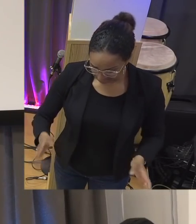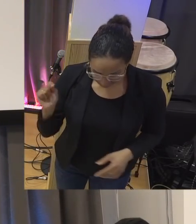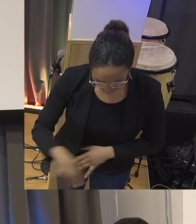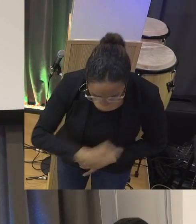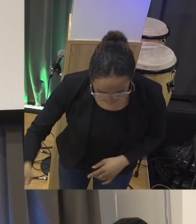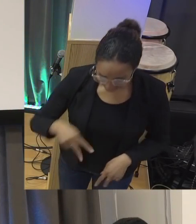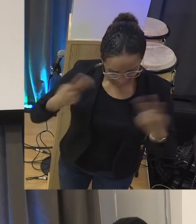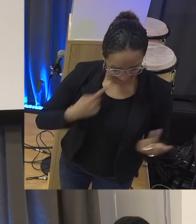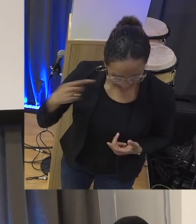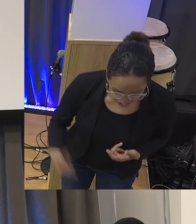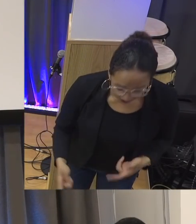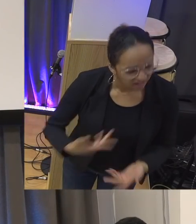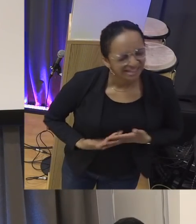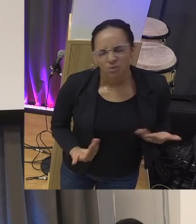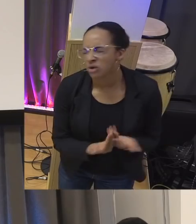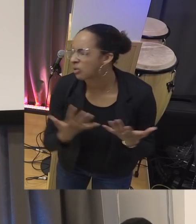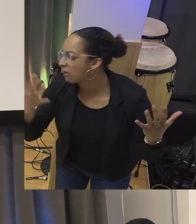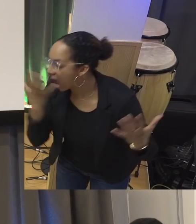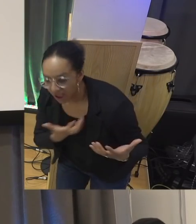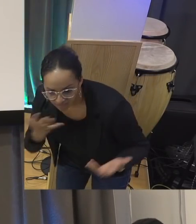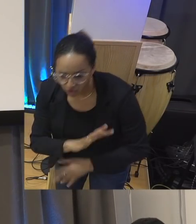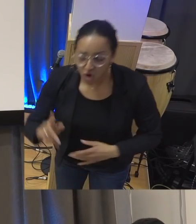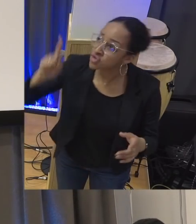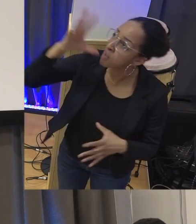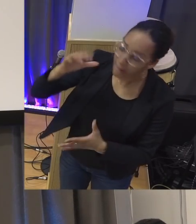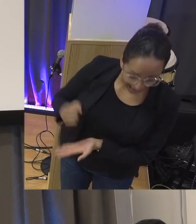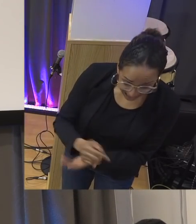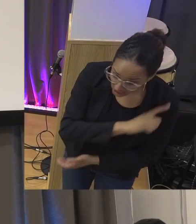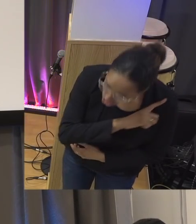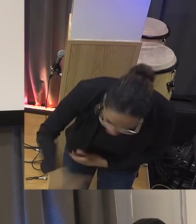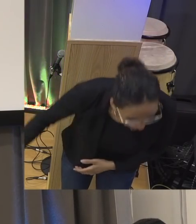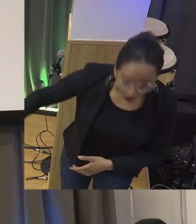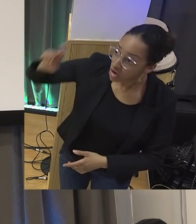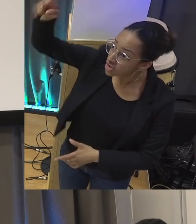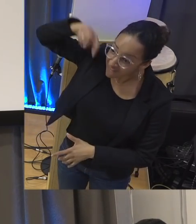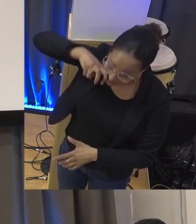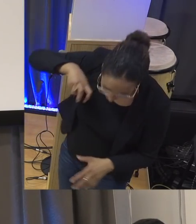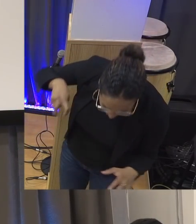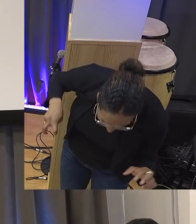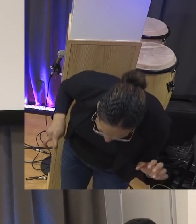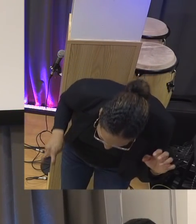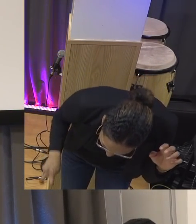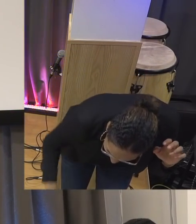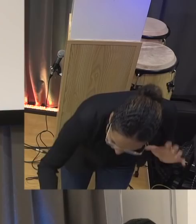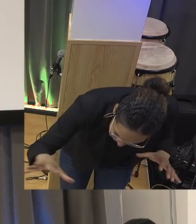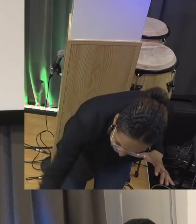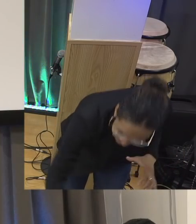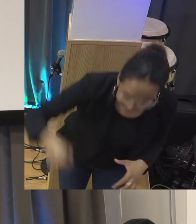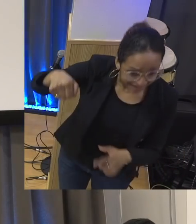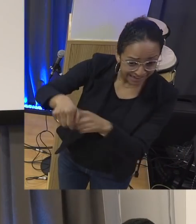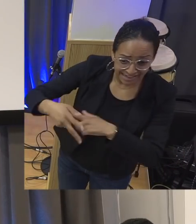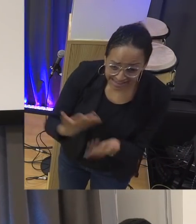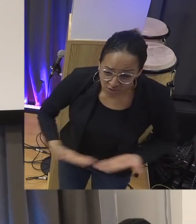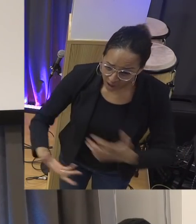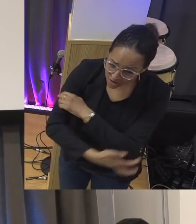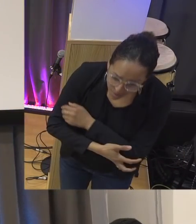une situation inextricable. Tu penses que Dieu ne peut plus rien faire, mais il va nous chercher dans la profondeur, dans la misère totale,